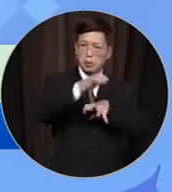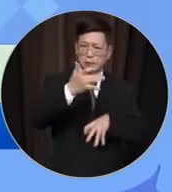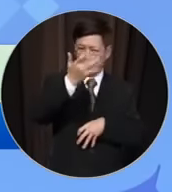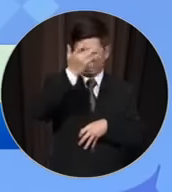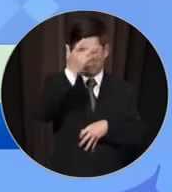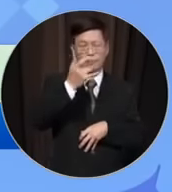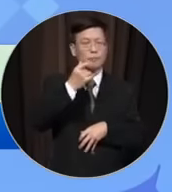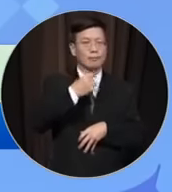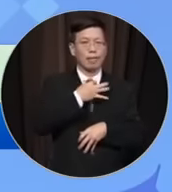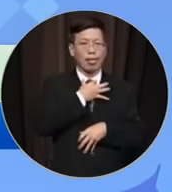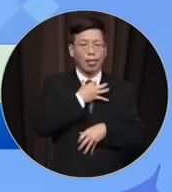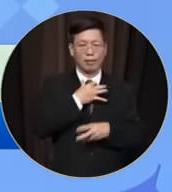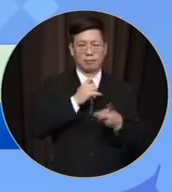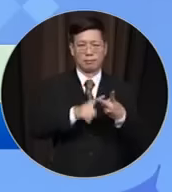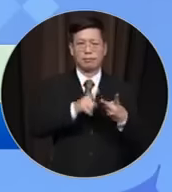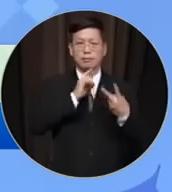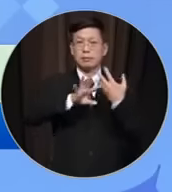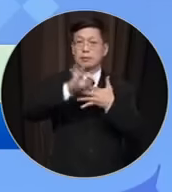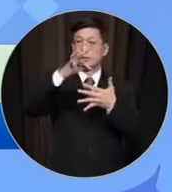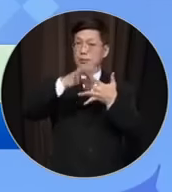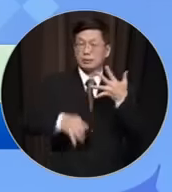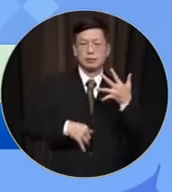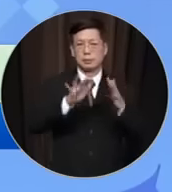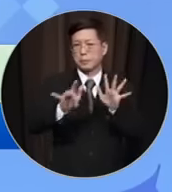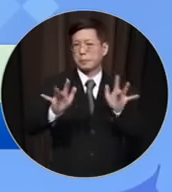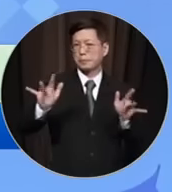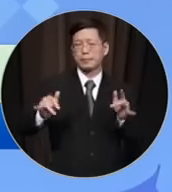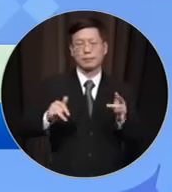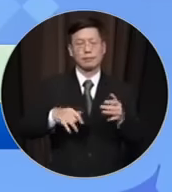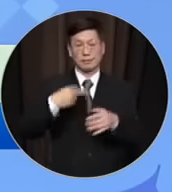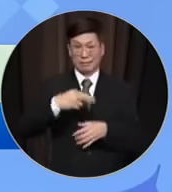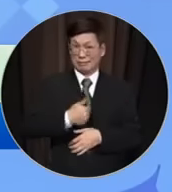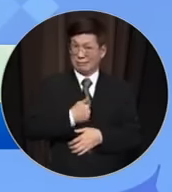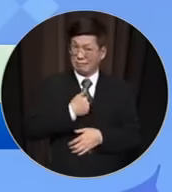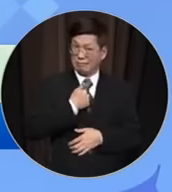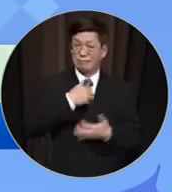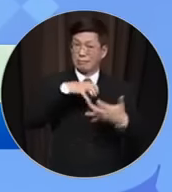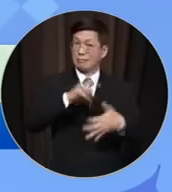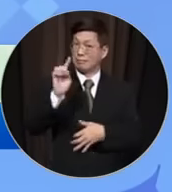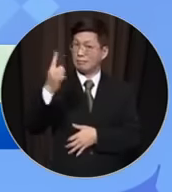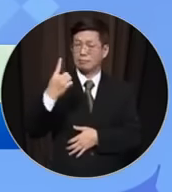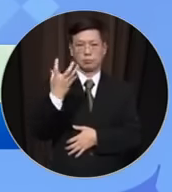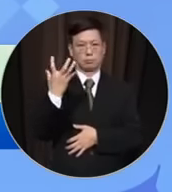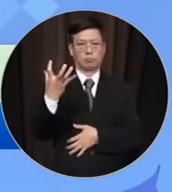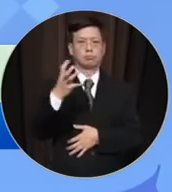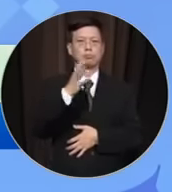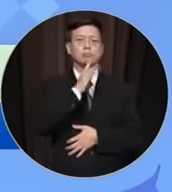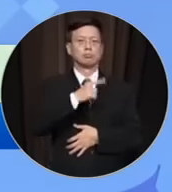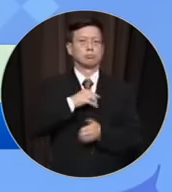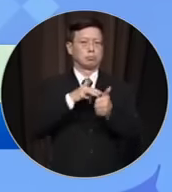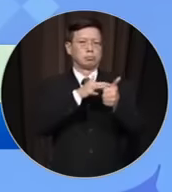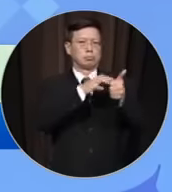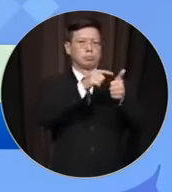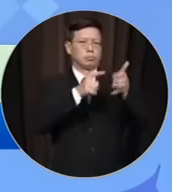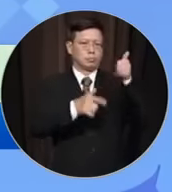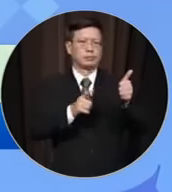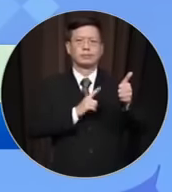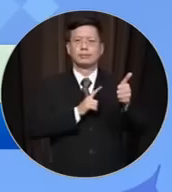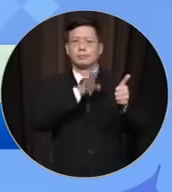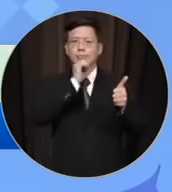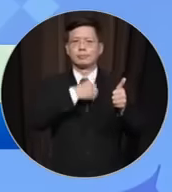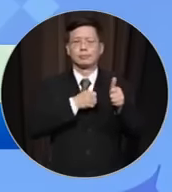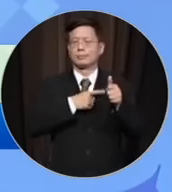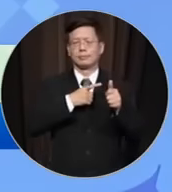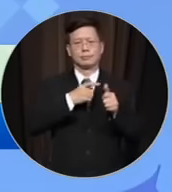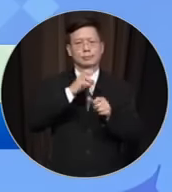服的难题，有部分是相关制度不够完善，但是说实在话，大部分都是因为领导者执行力不足